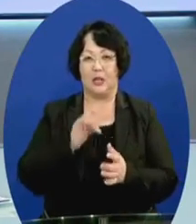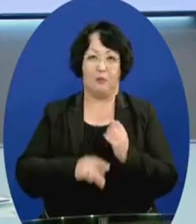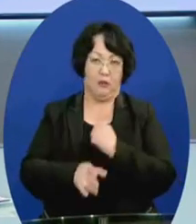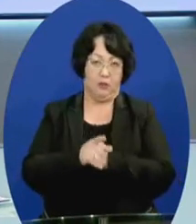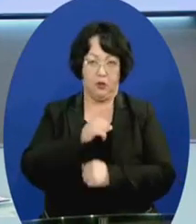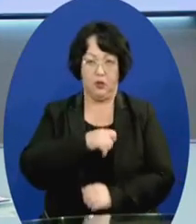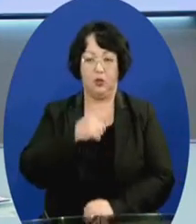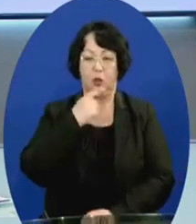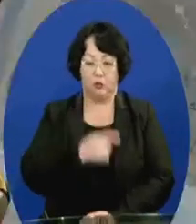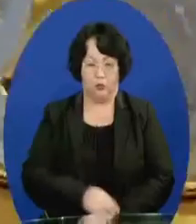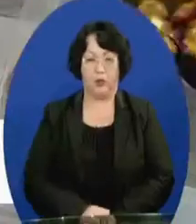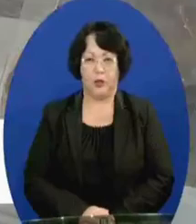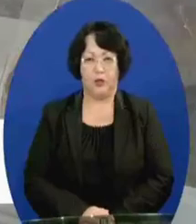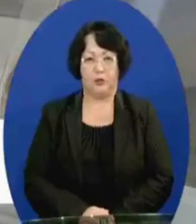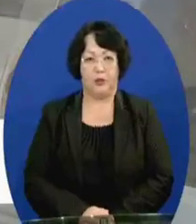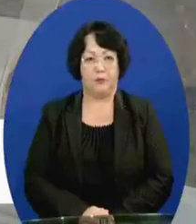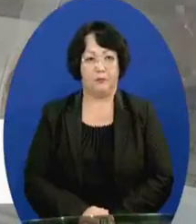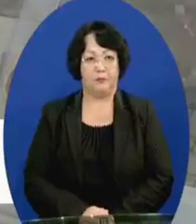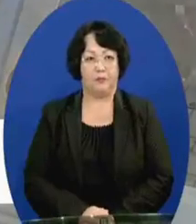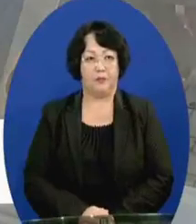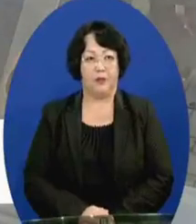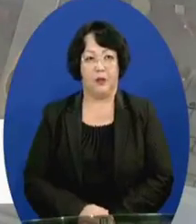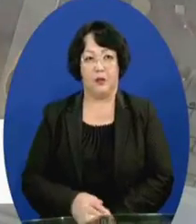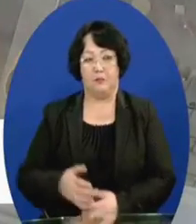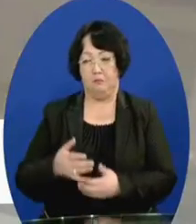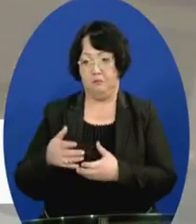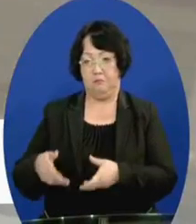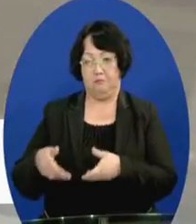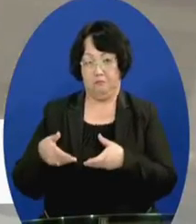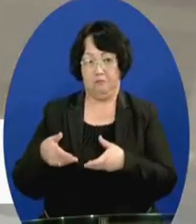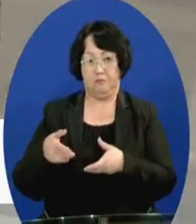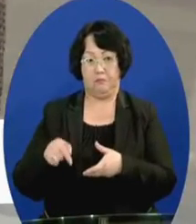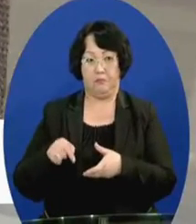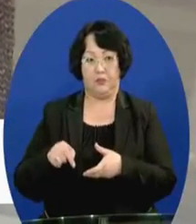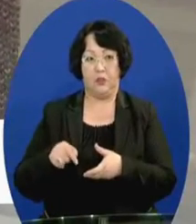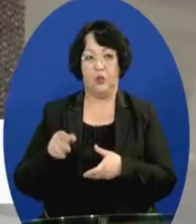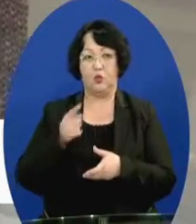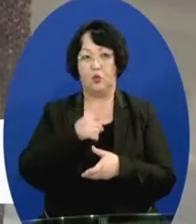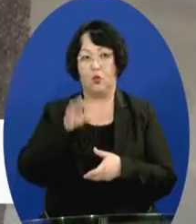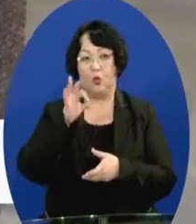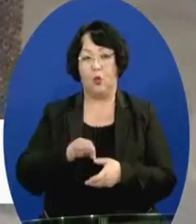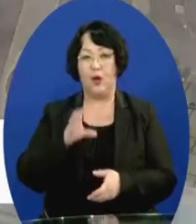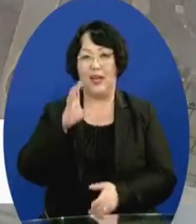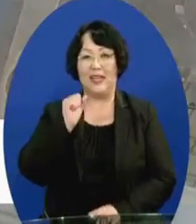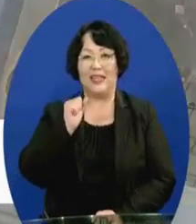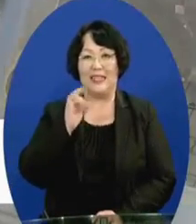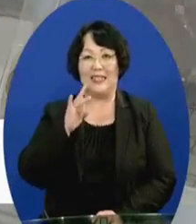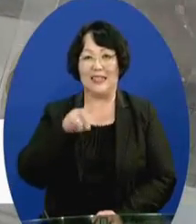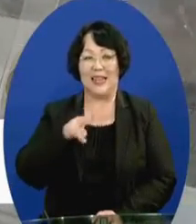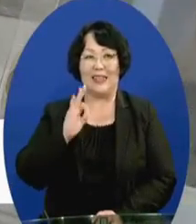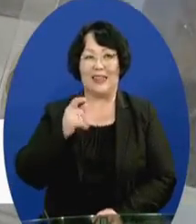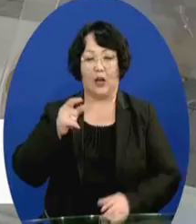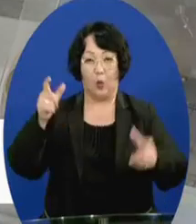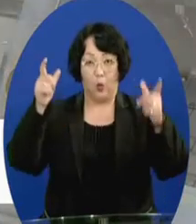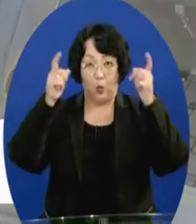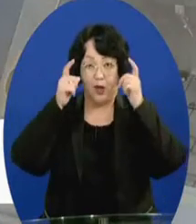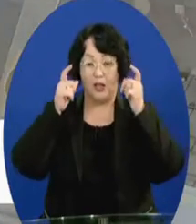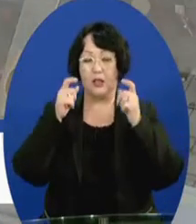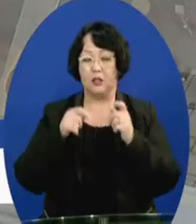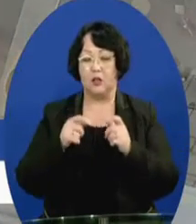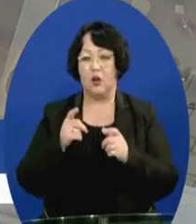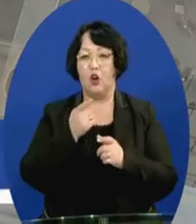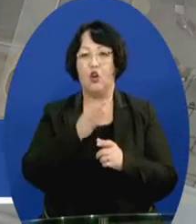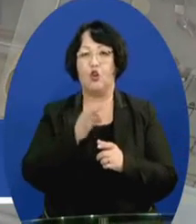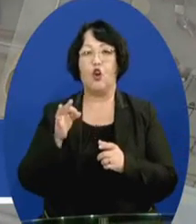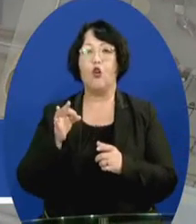байна. За, миний энэ барьж байгаа бүтээгдэхүүн бол яг 100% сарлагын хөөврөөр хийсэн кардиган цамц байгаа. Тэгээд манай